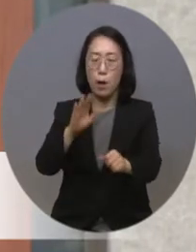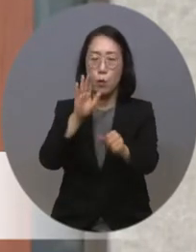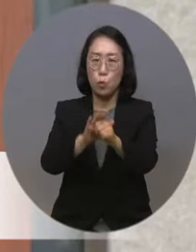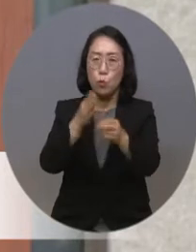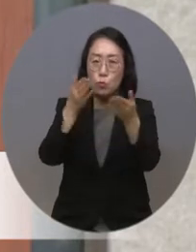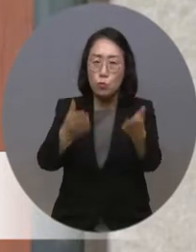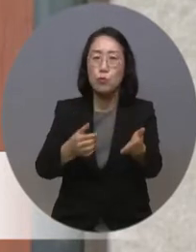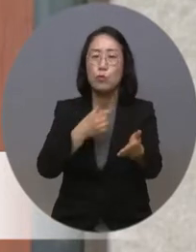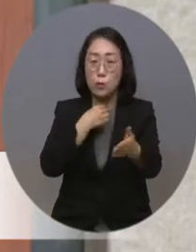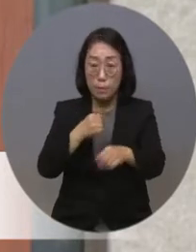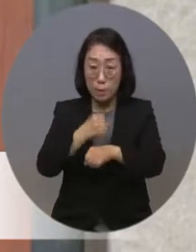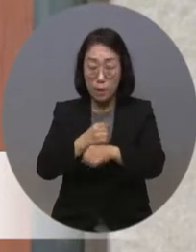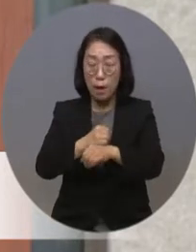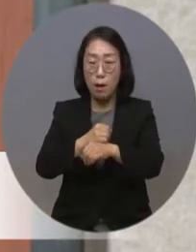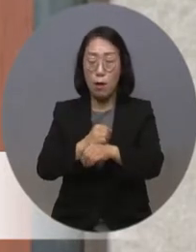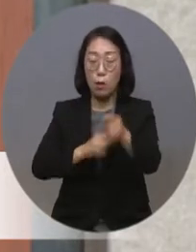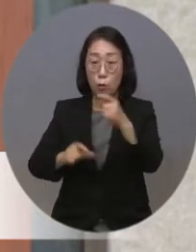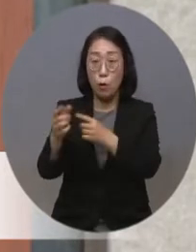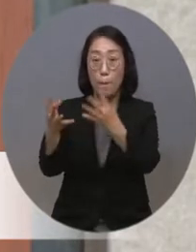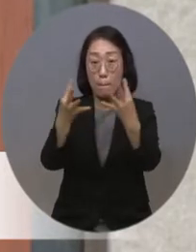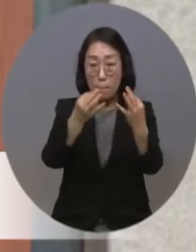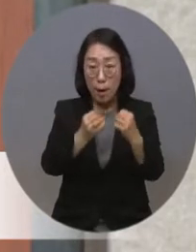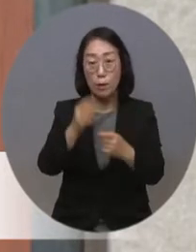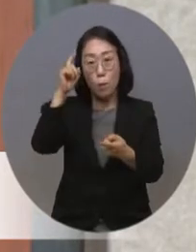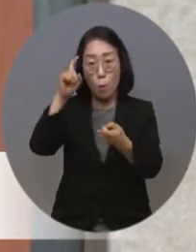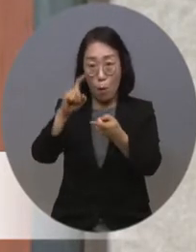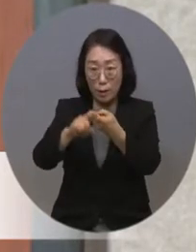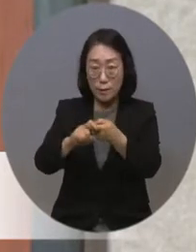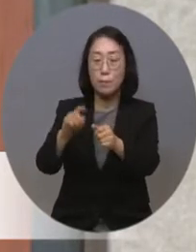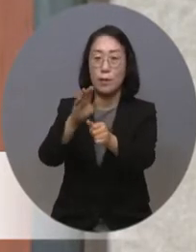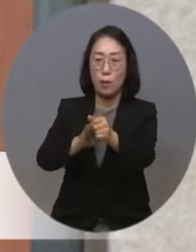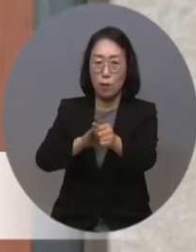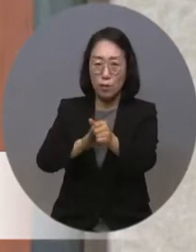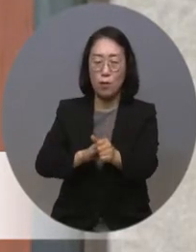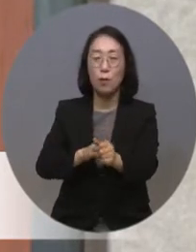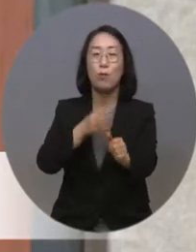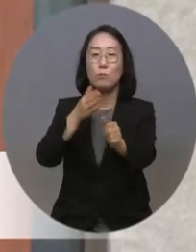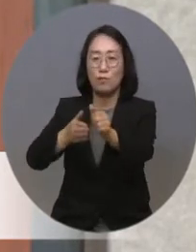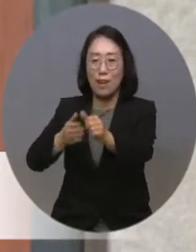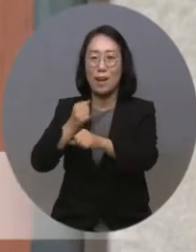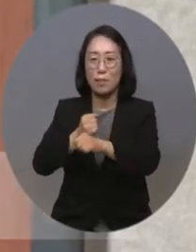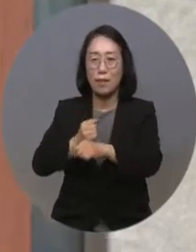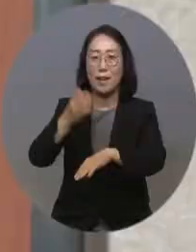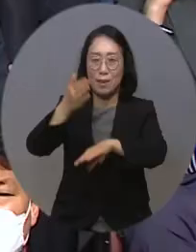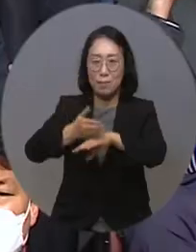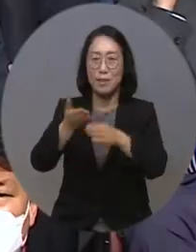있습니다. 앞으로도 더욱 많은 관심과 격려를 부탁드립니다.